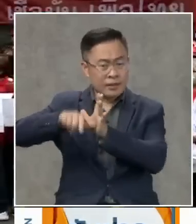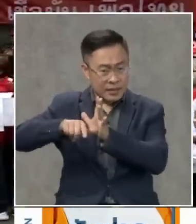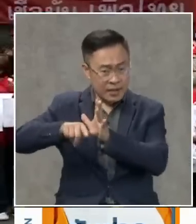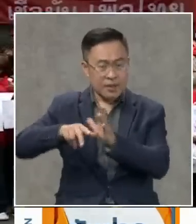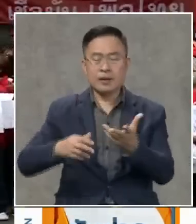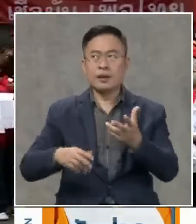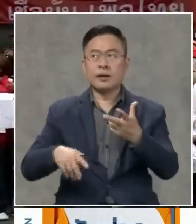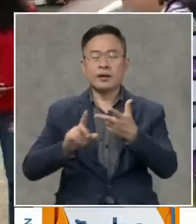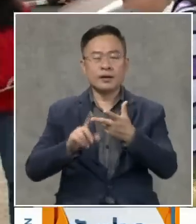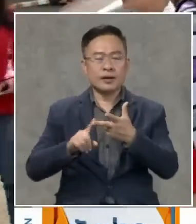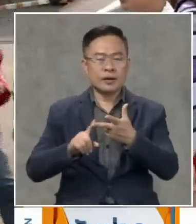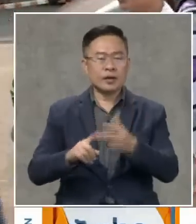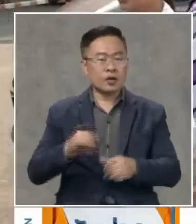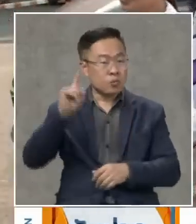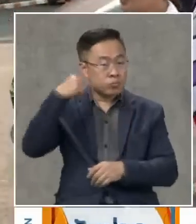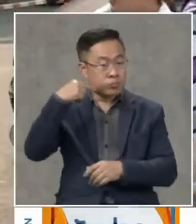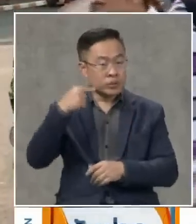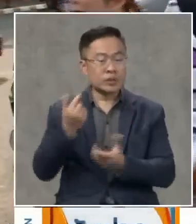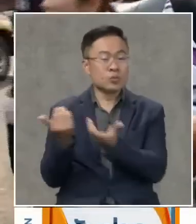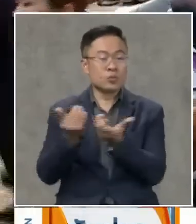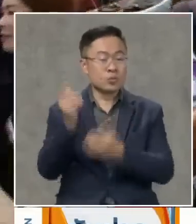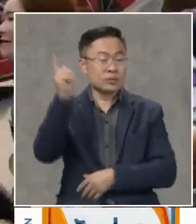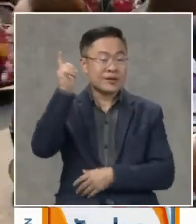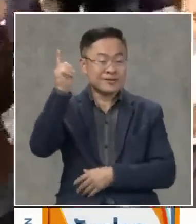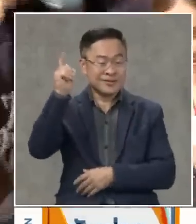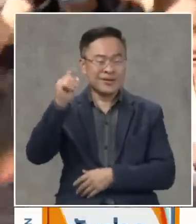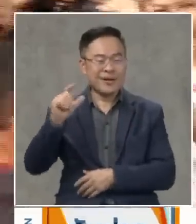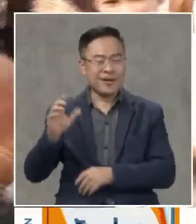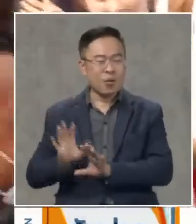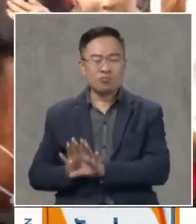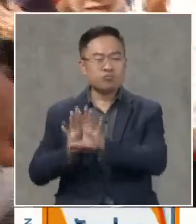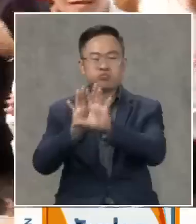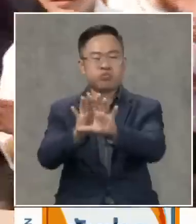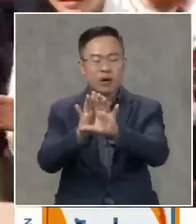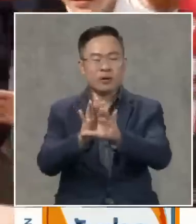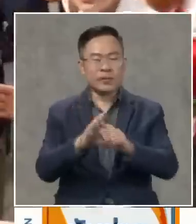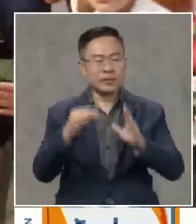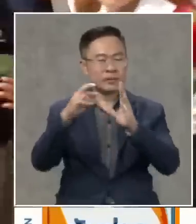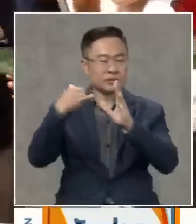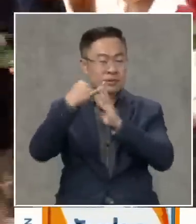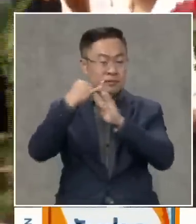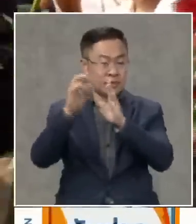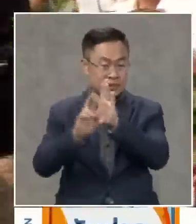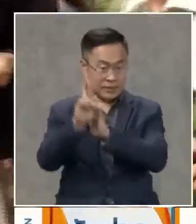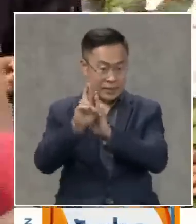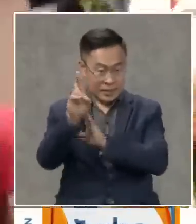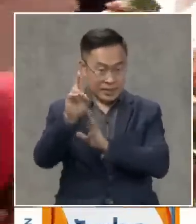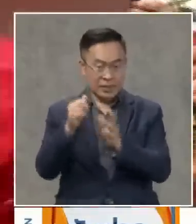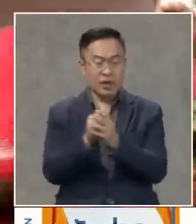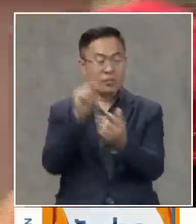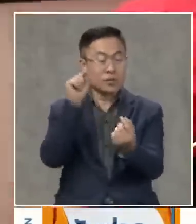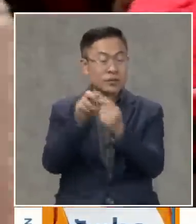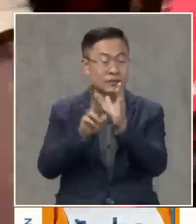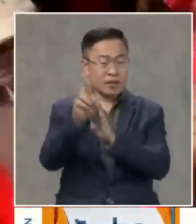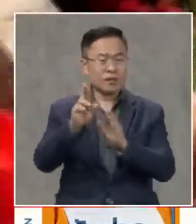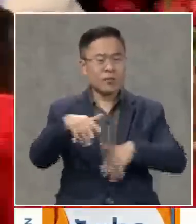ริฐจันทรรวงทองแล้วแน่นอนค่ะหัวหน้าครอบครัวเพื่อไทยไปด้วยคุณอุ๊งอิ๊งแพทองธารชินวัตรนะคะทันทีที่ไปถึงก็มีเ